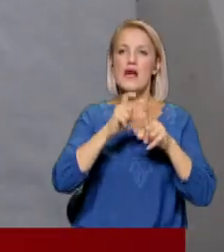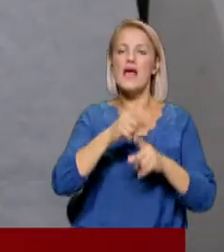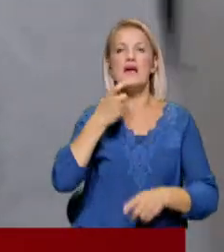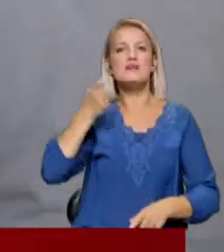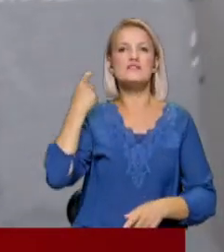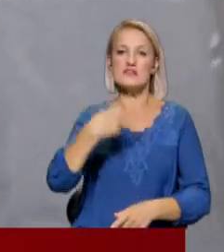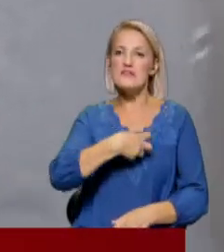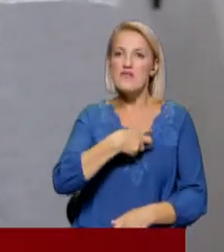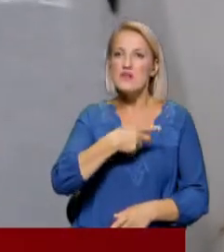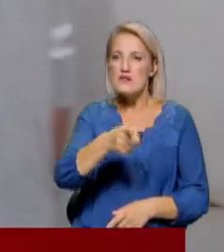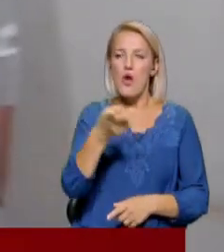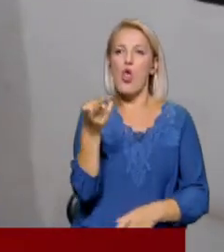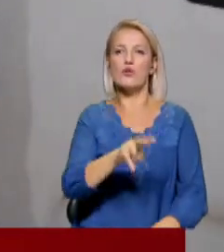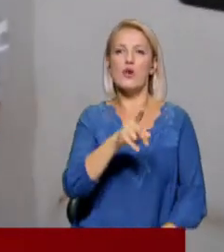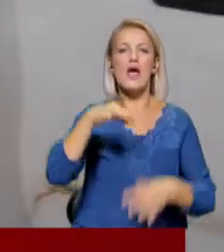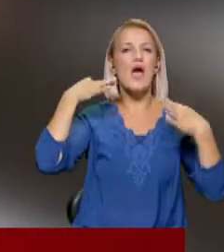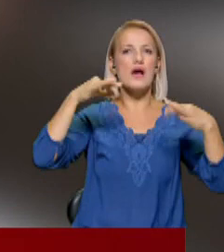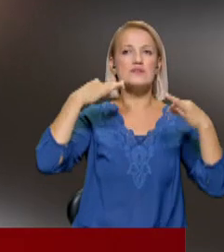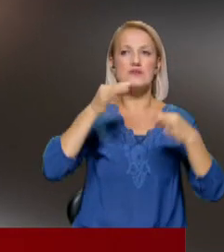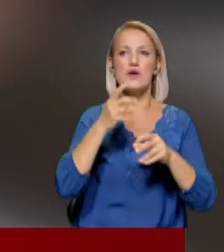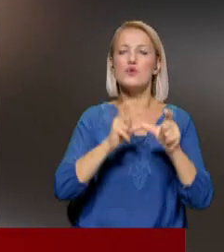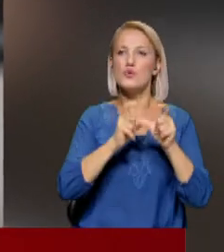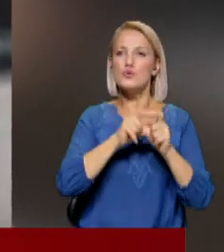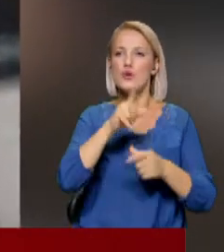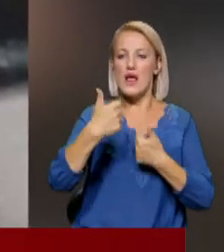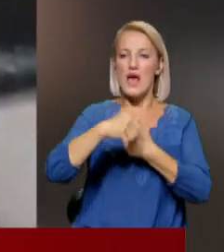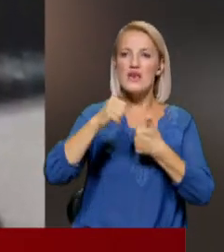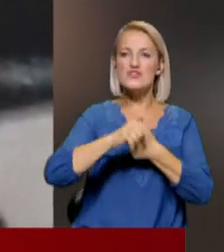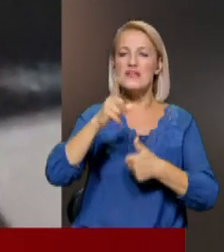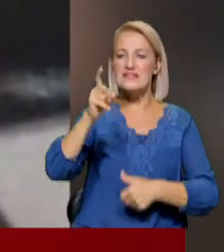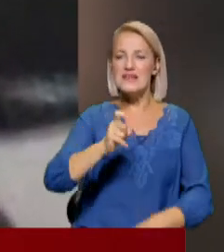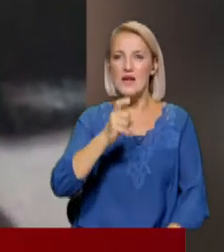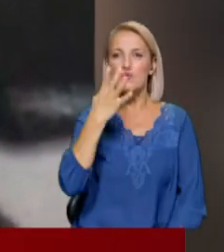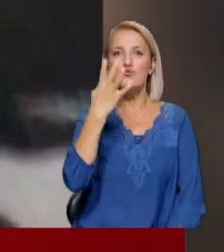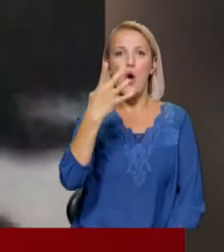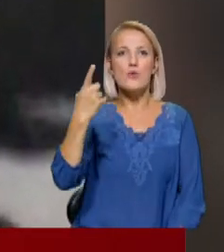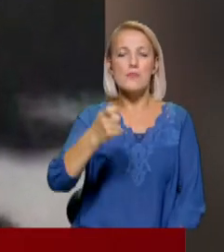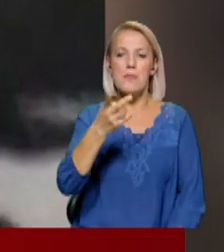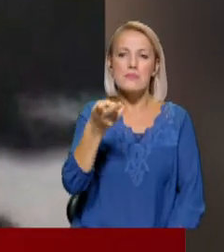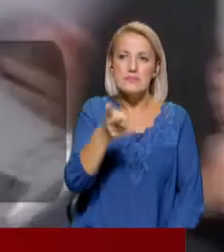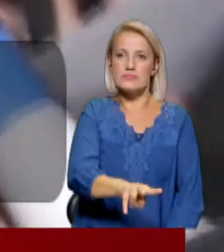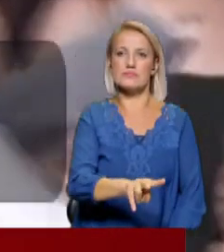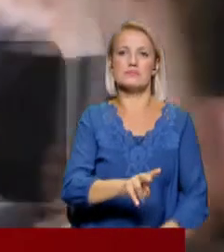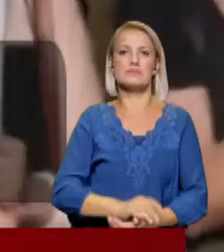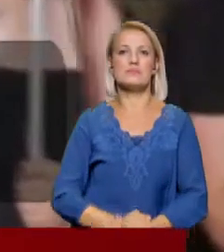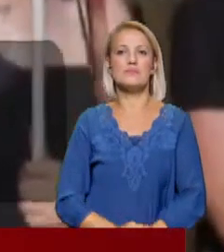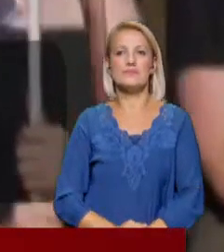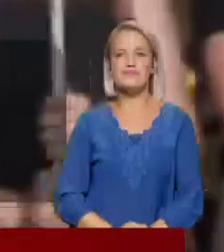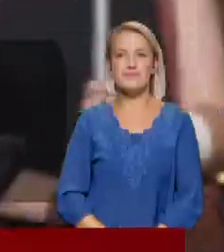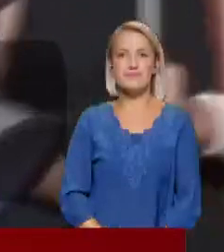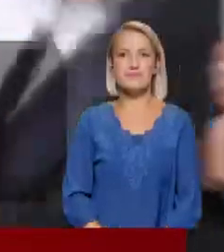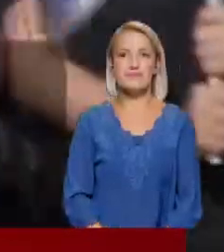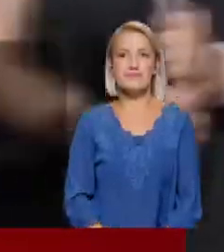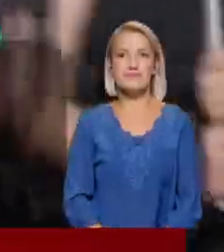erkek arkadaşı öldürdü. Eskişehir'de de Güllü Sülük, eşinin silahından çıkan 4 kurşunla can verdi. Danıştay